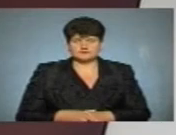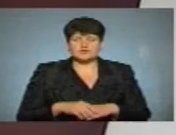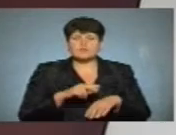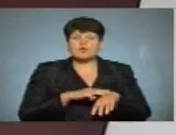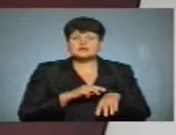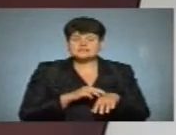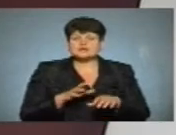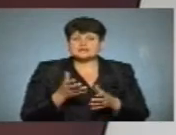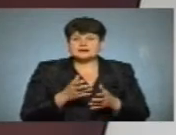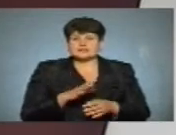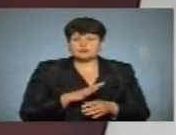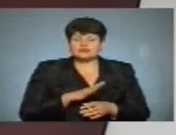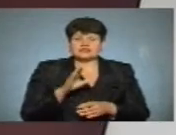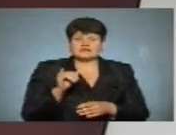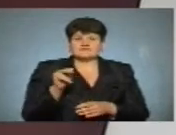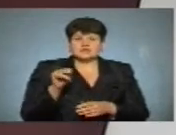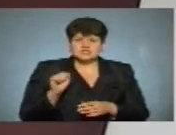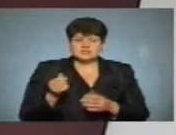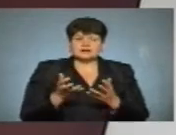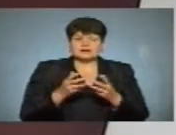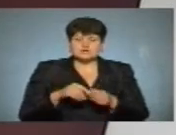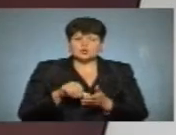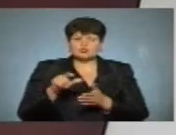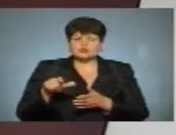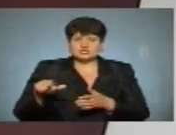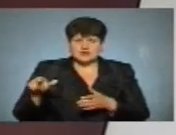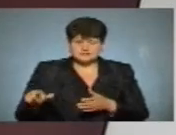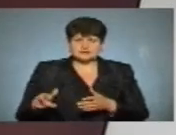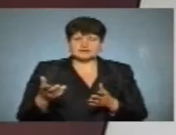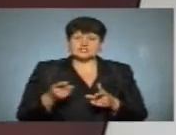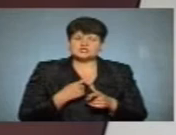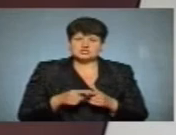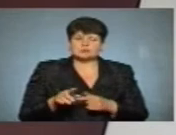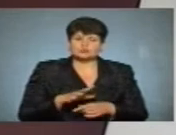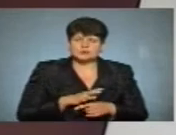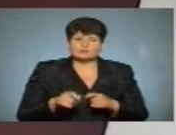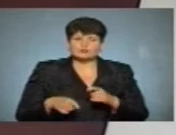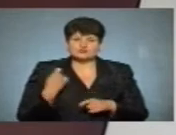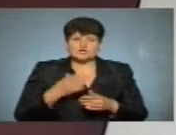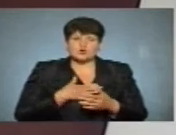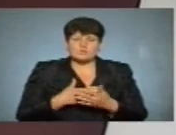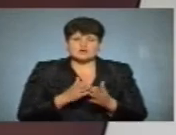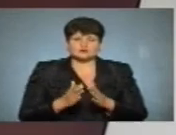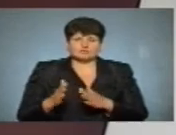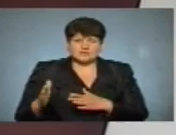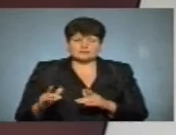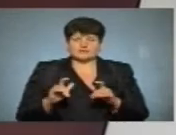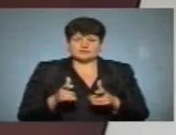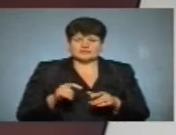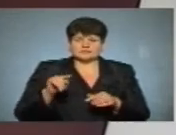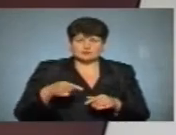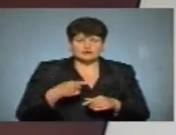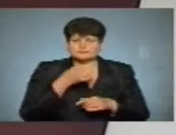Поліцейські, які були на Віче в Зборові, про кількість учасників заходу і про те, чи були порушення громадського порядку та карантинних вимог,